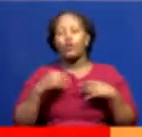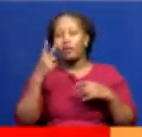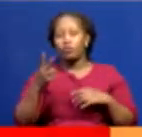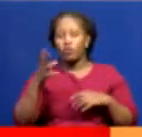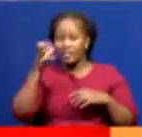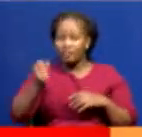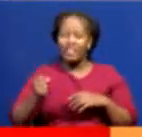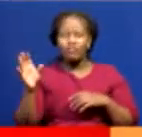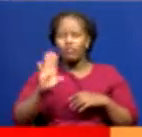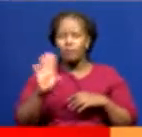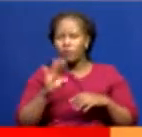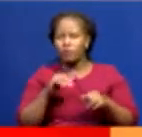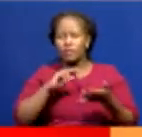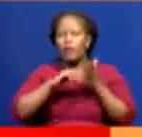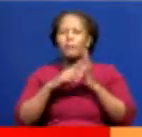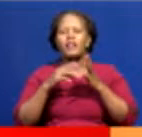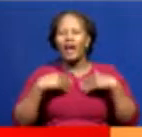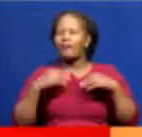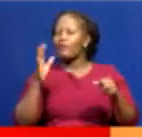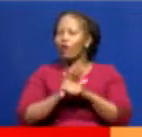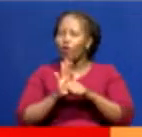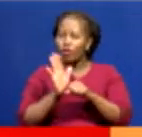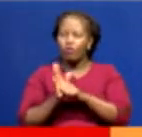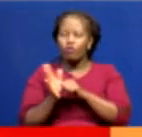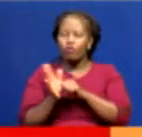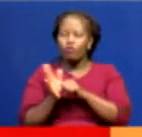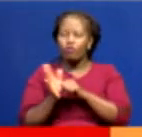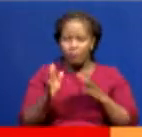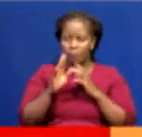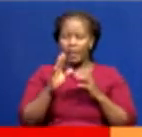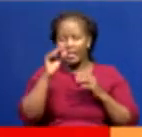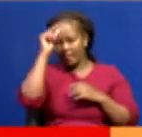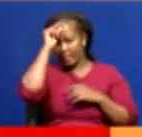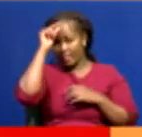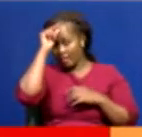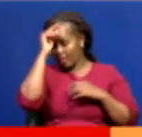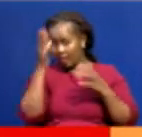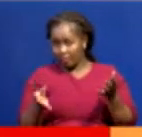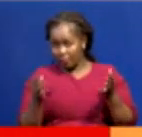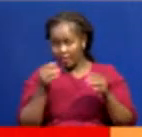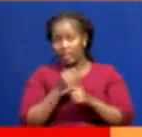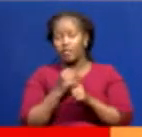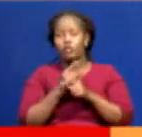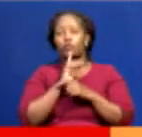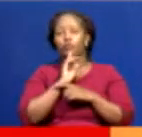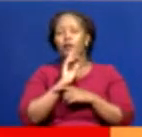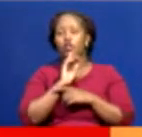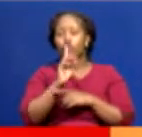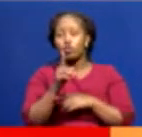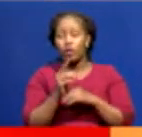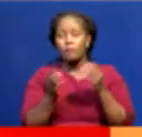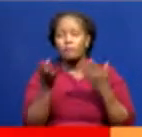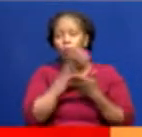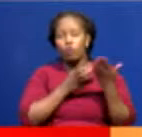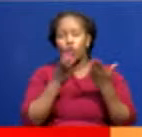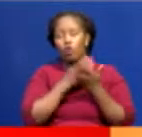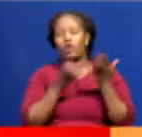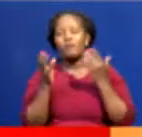25. Kwa hivyo kuna mambo mengi sana ambayo serikali imepanga kuhakikisha uchumi wa